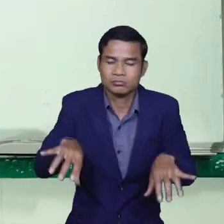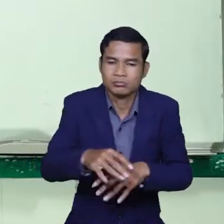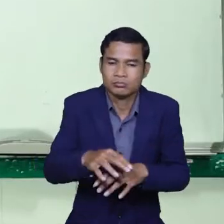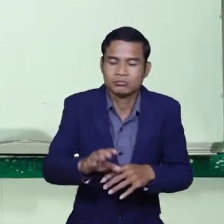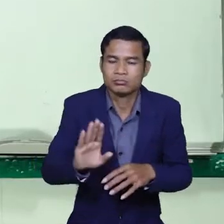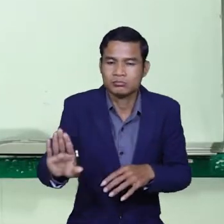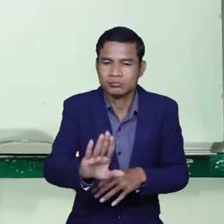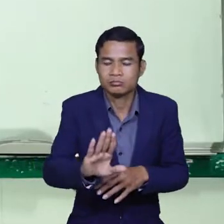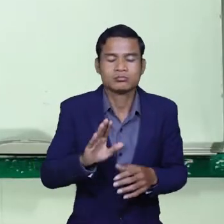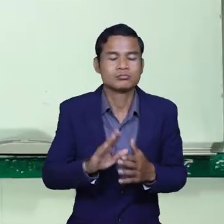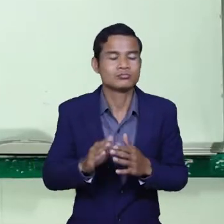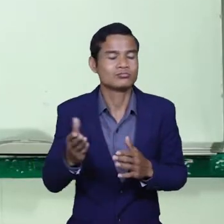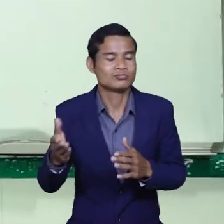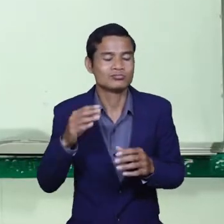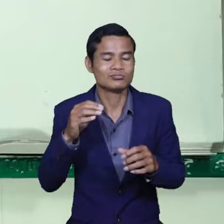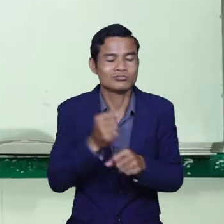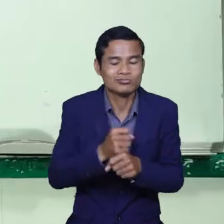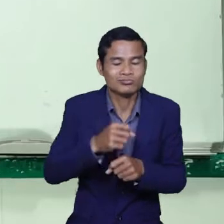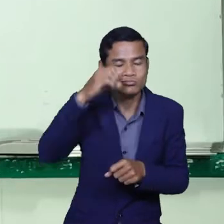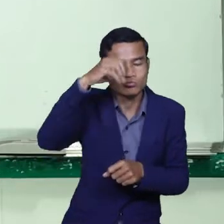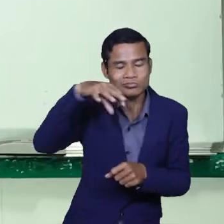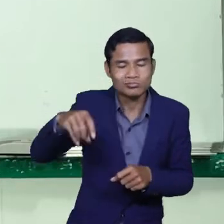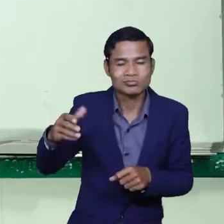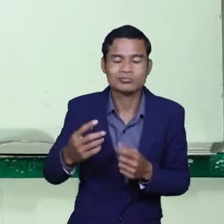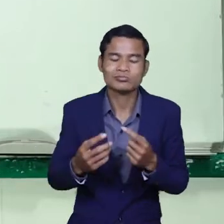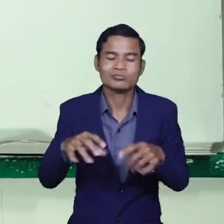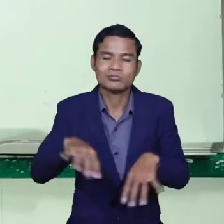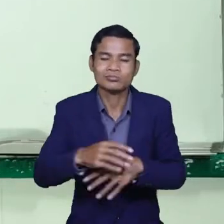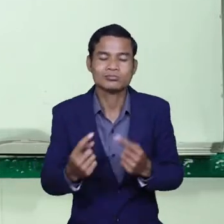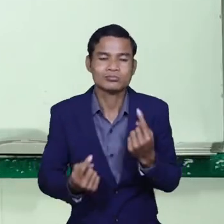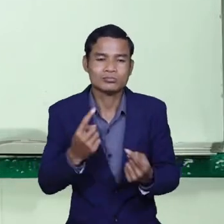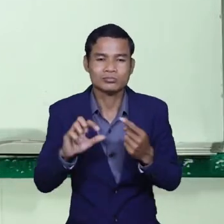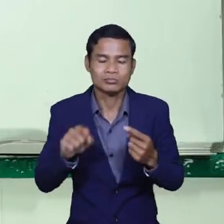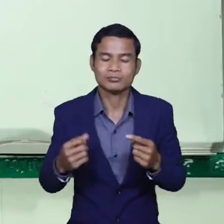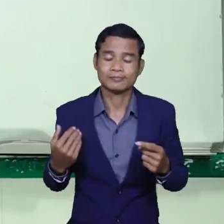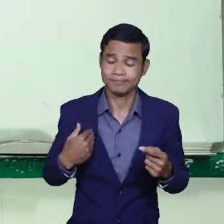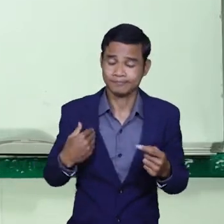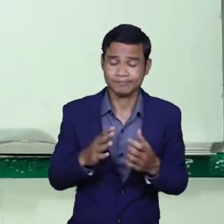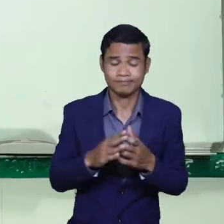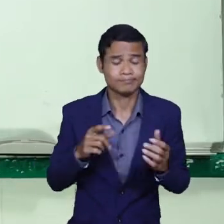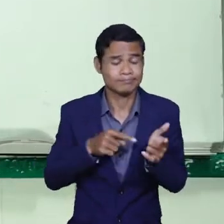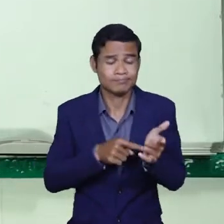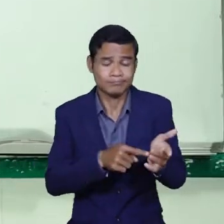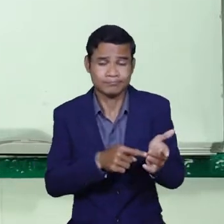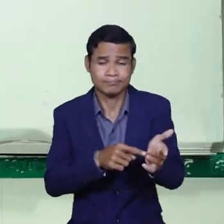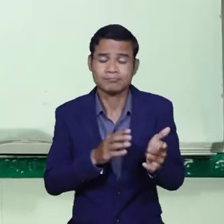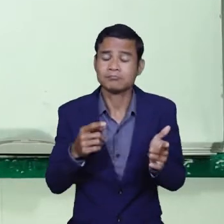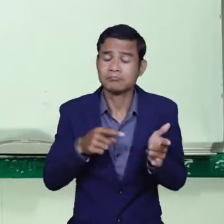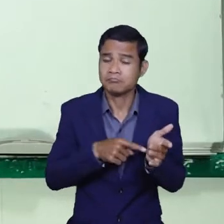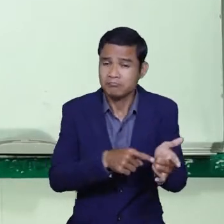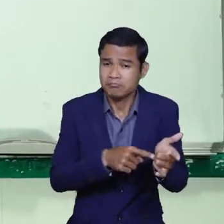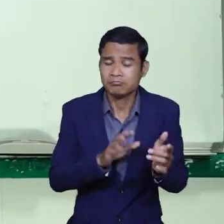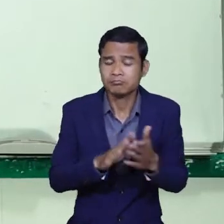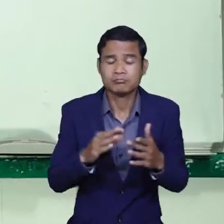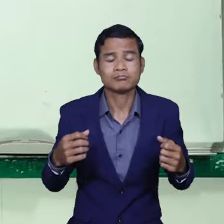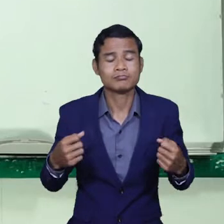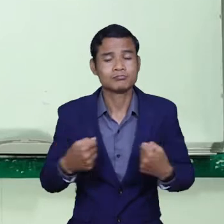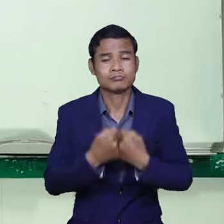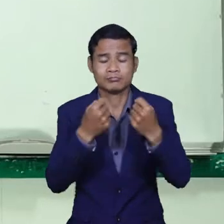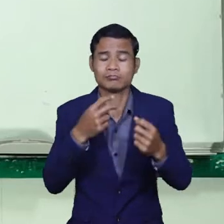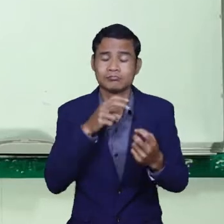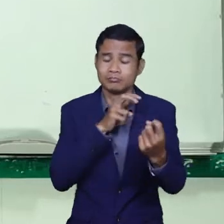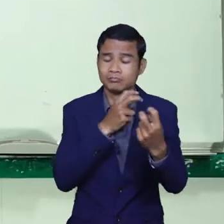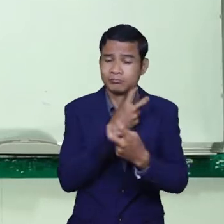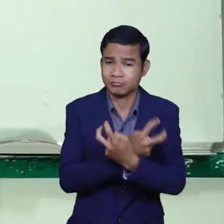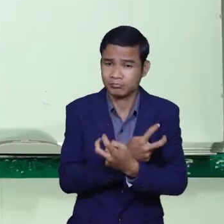លកូនធ្វើរាល់ថ្ងៃហ្នឹងមិនដឹងទៀតថាសកម្មភាពមួយណាដែលអាចបង្កគ្រោះថ្នាក់ដល់ឆ្អឹងបានទេចាអរគុណសម្រាប់ចំណល់របស់កូ